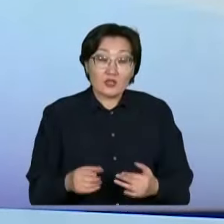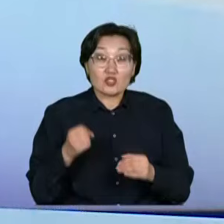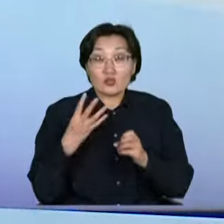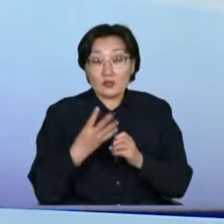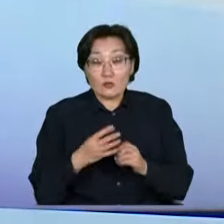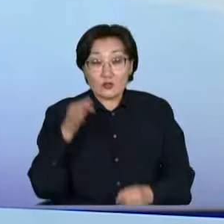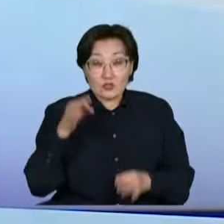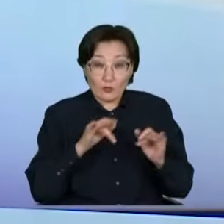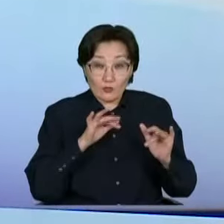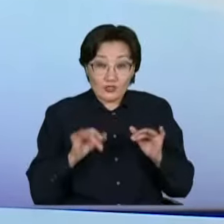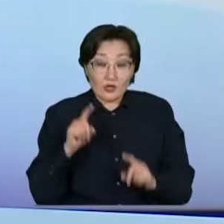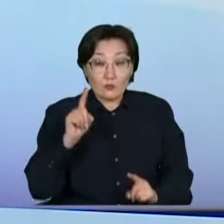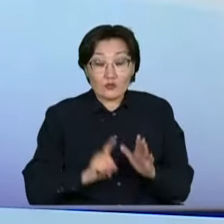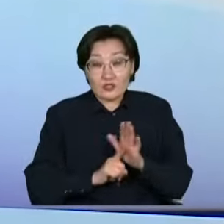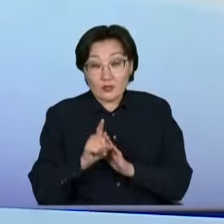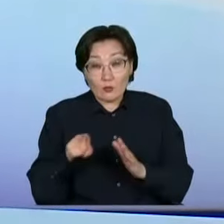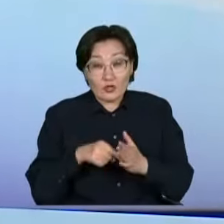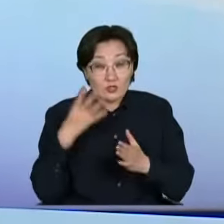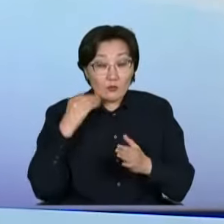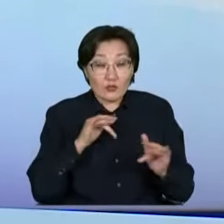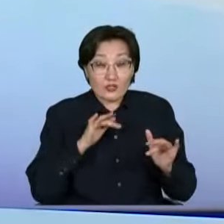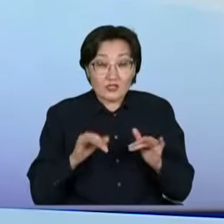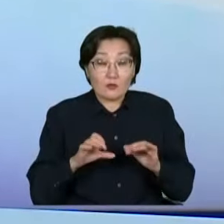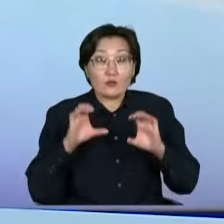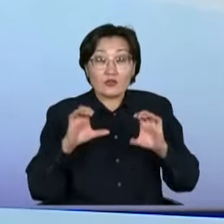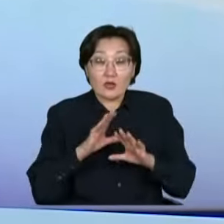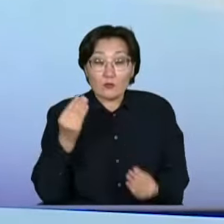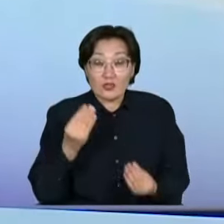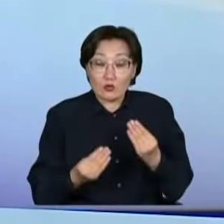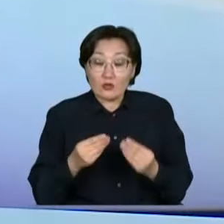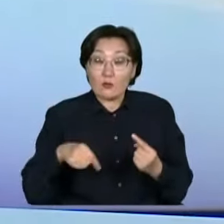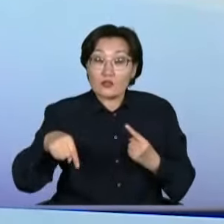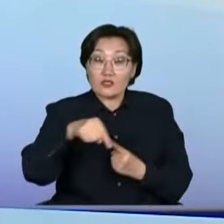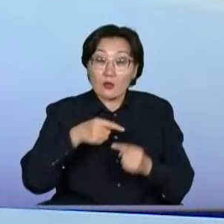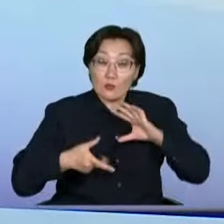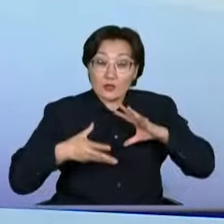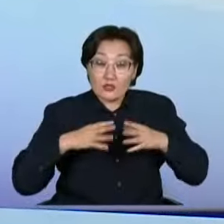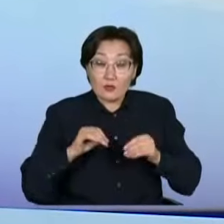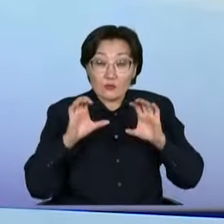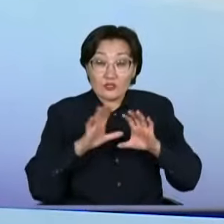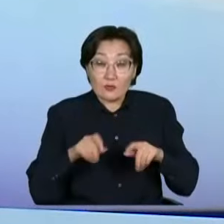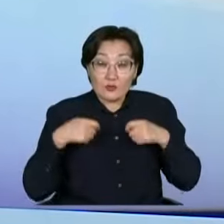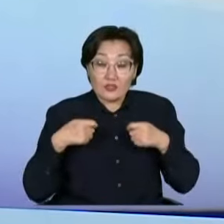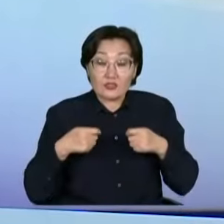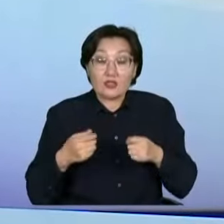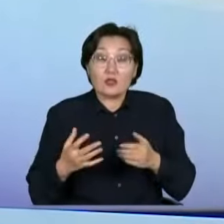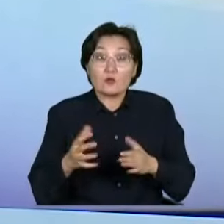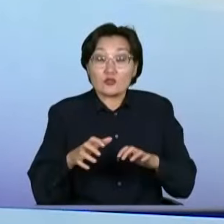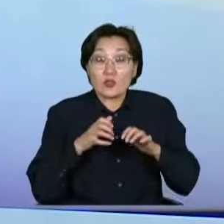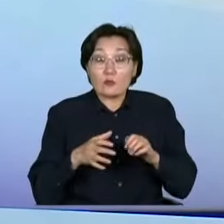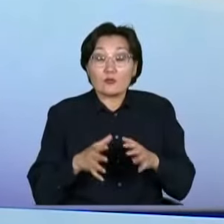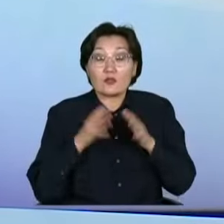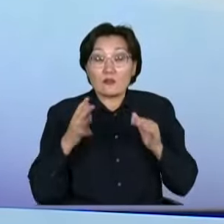14 уголовных дел возбудили в Алматы по делу о нелегальном игорном бизнесе. В результате из незаконного оборота изъяли свыше